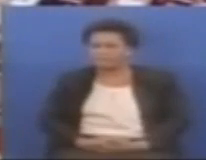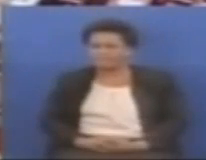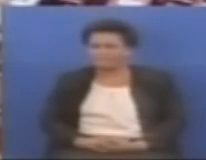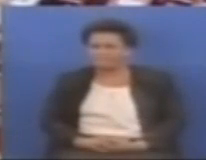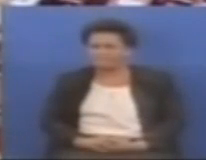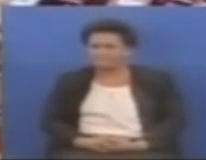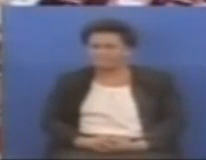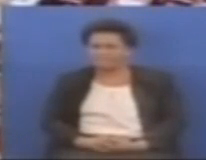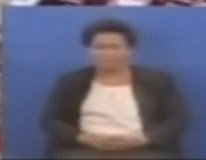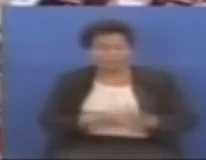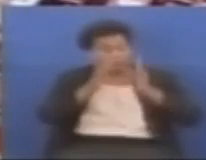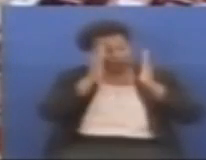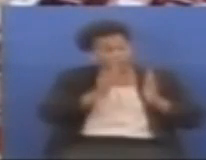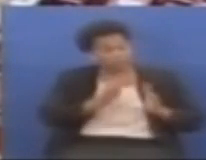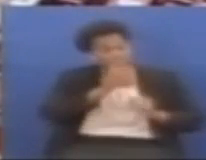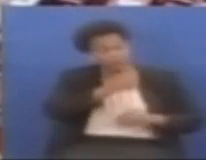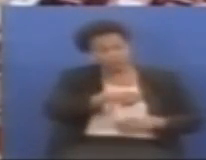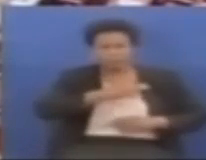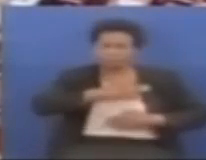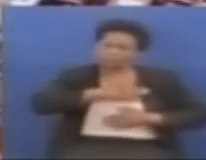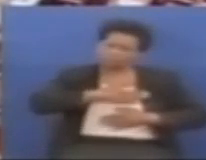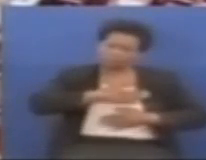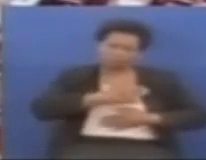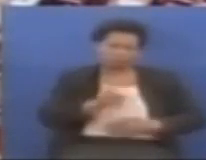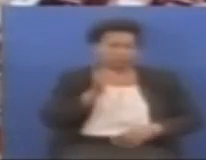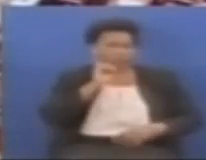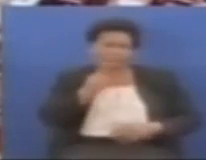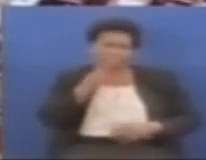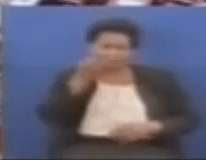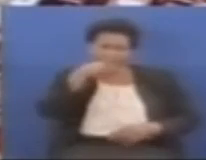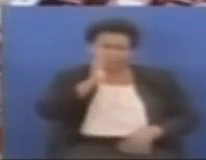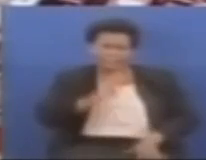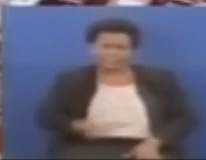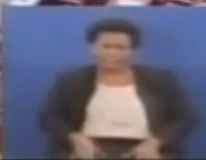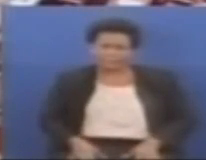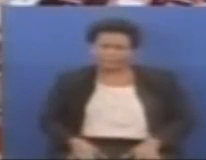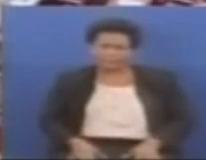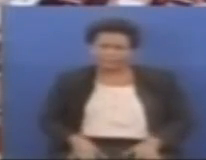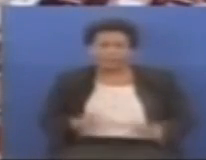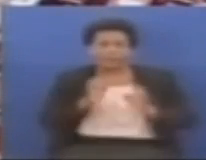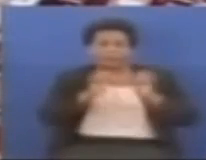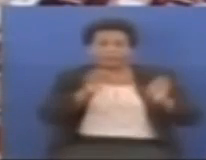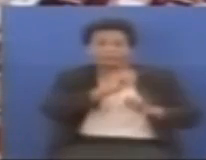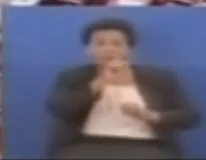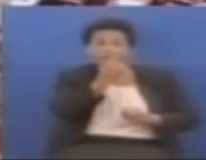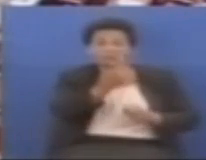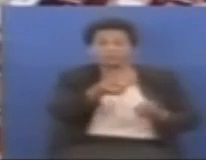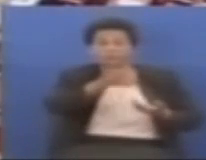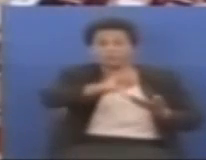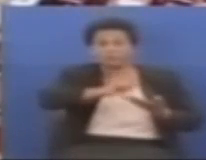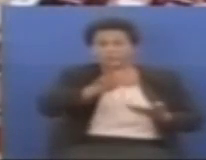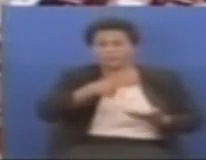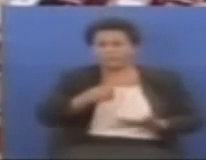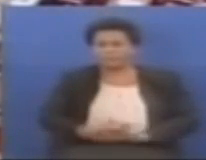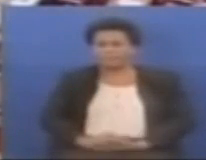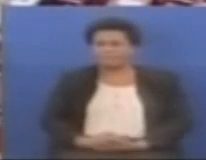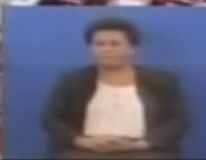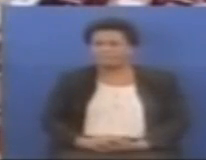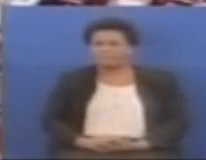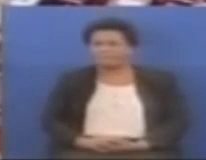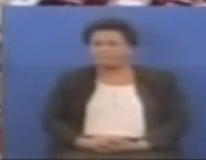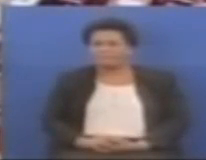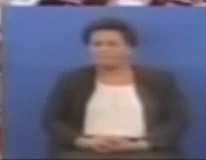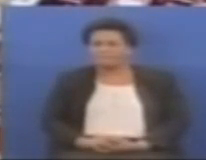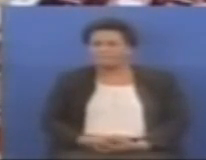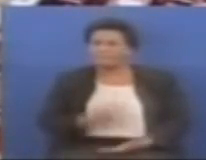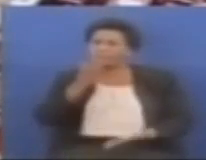Nishukuru vile vile kwa majibu ya serikali, lakini naomba niulize swali moja la nyongeza. Pamoja na